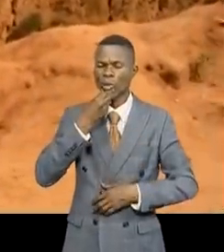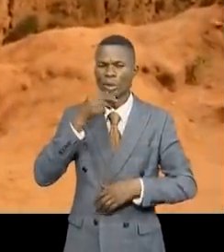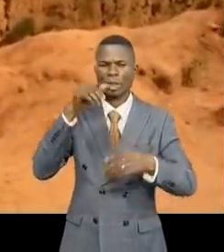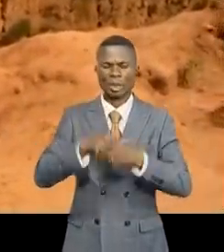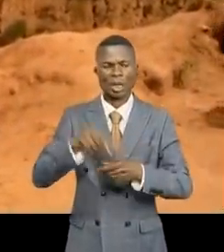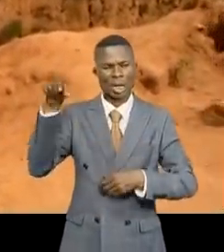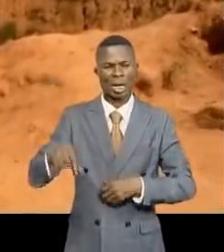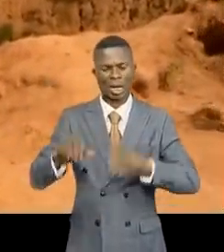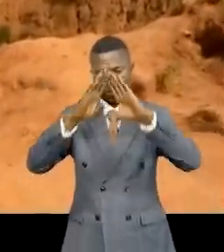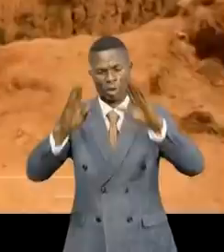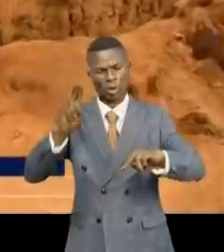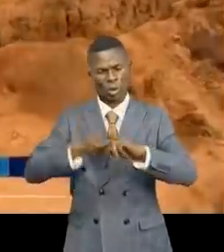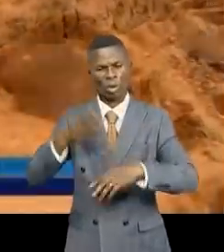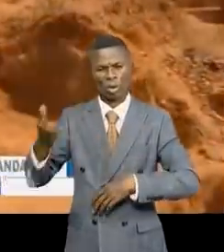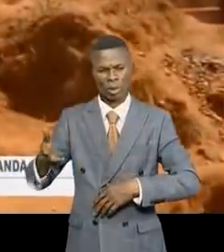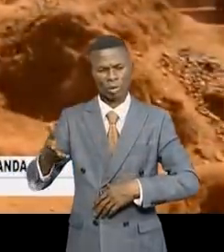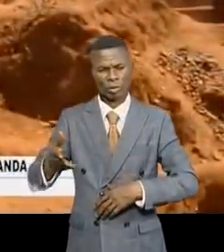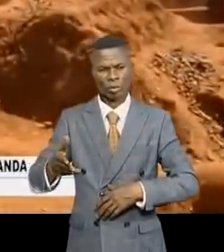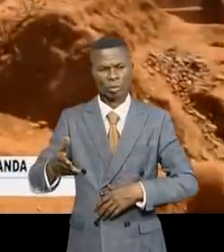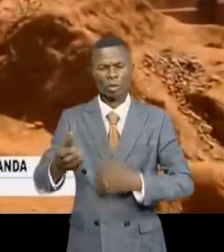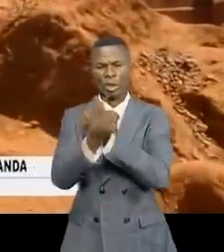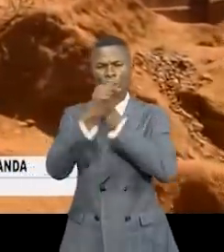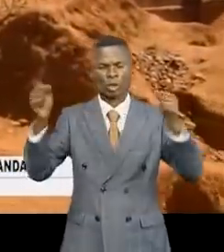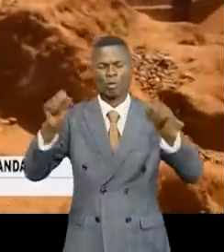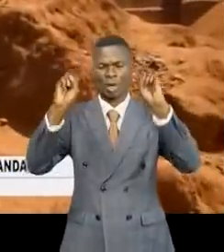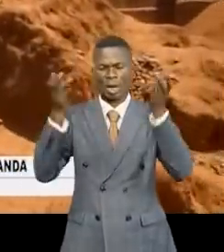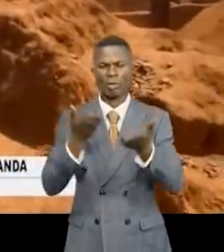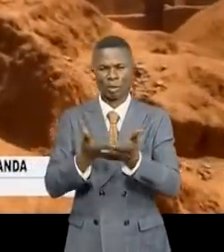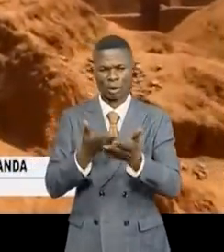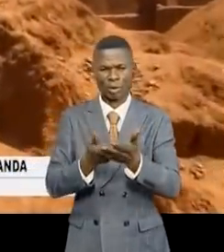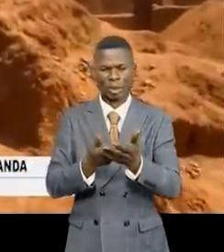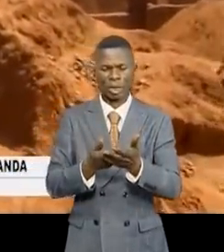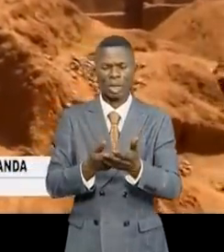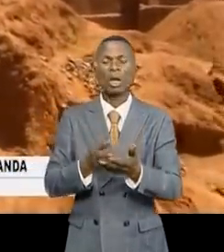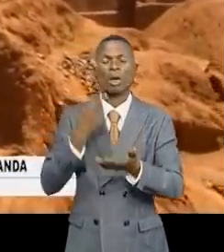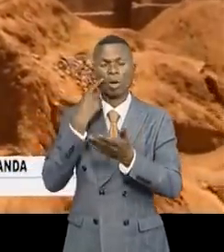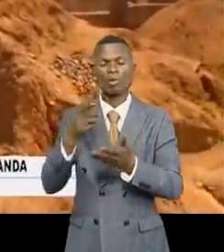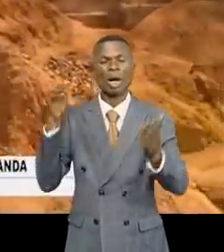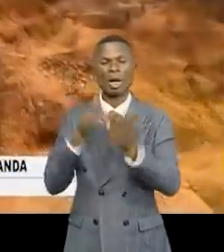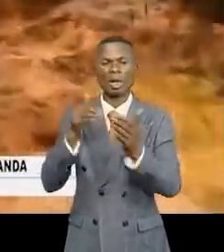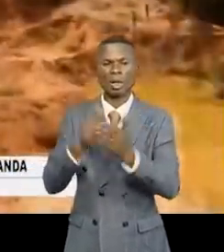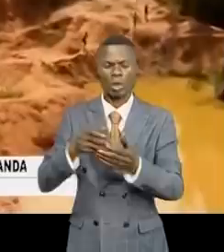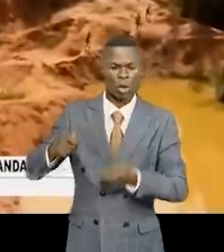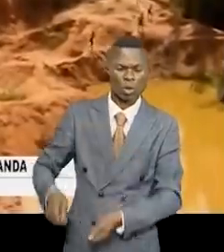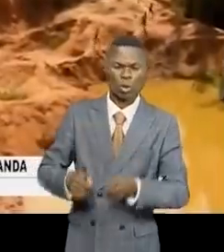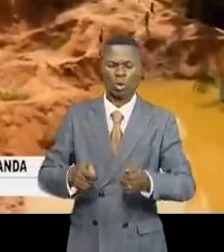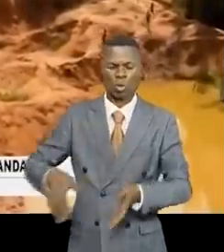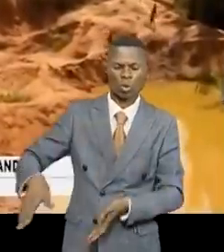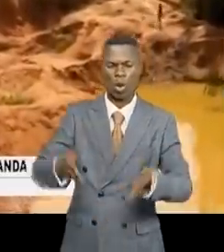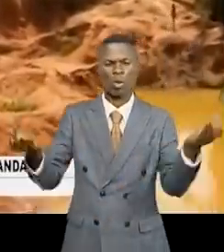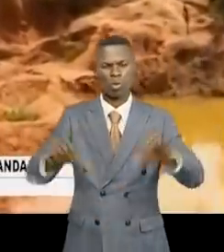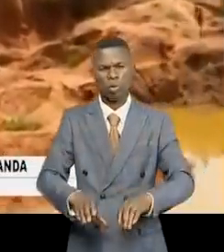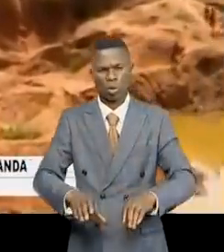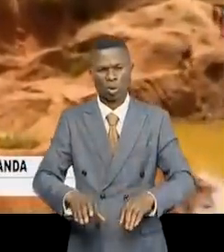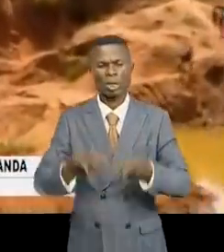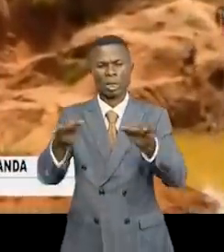les quartiers résidentiels, vient sauver Tikapa qui est exposé à la menace de ravins dans les endroits